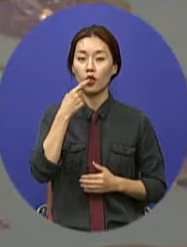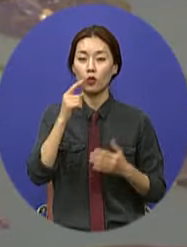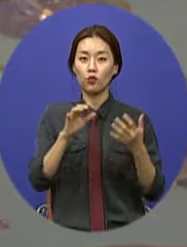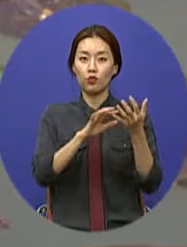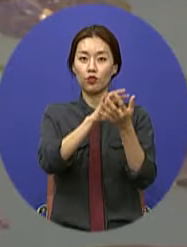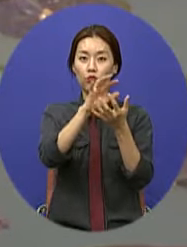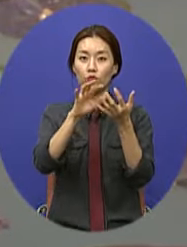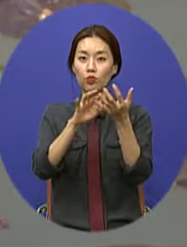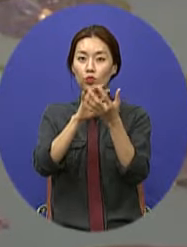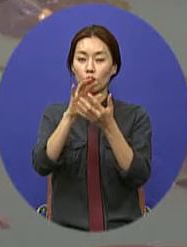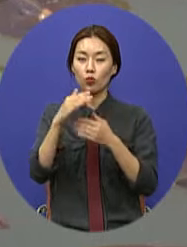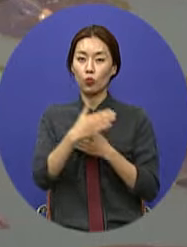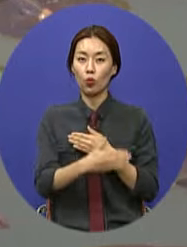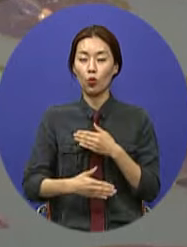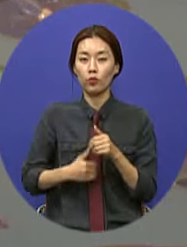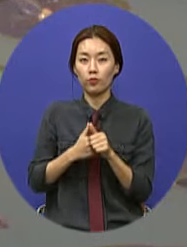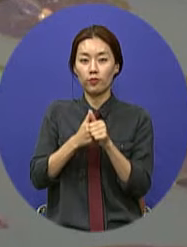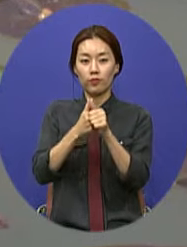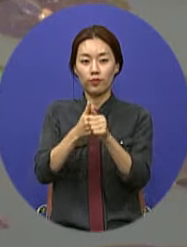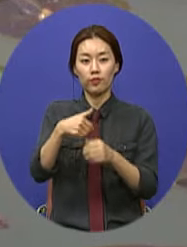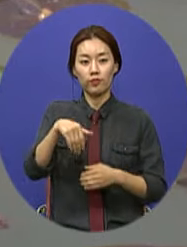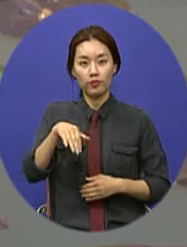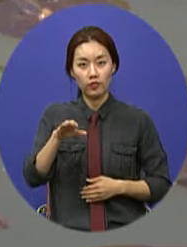저 구름에 몸을 실어